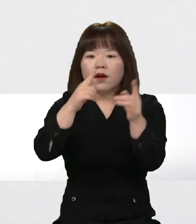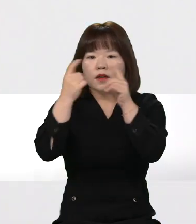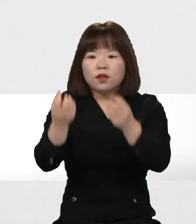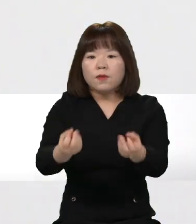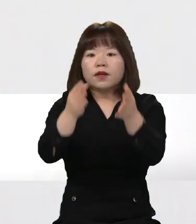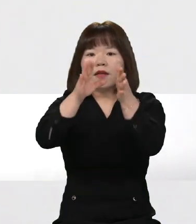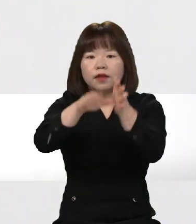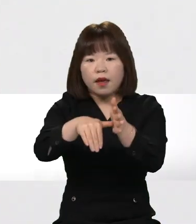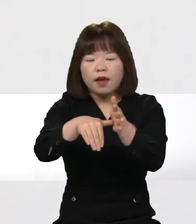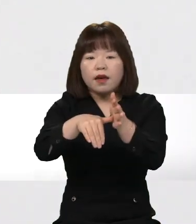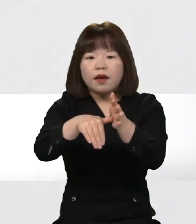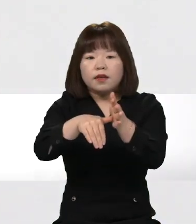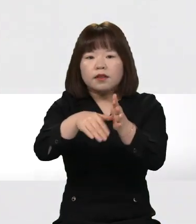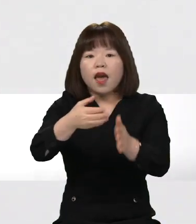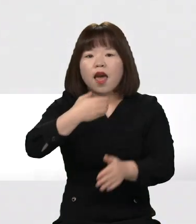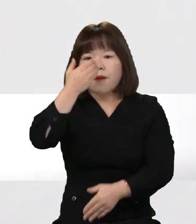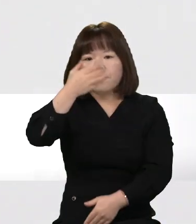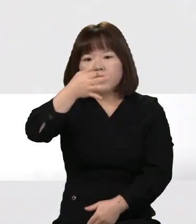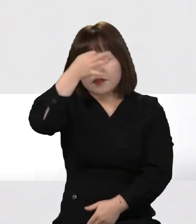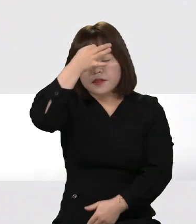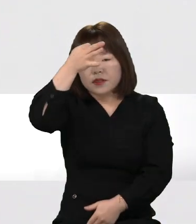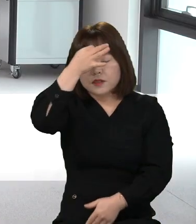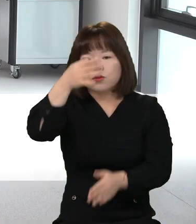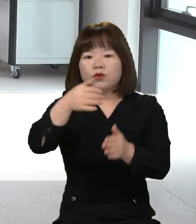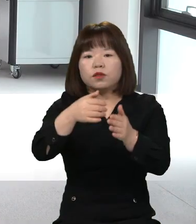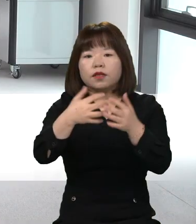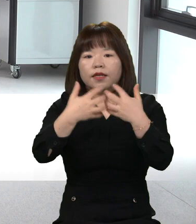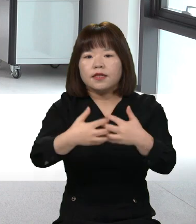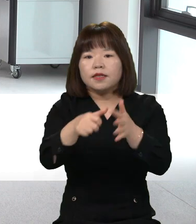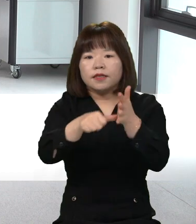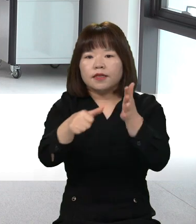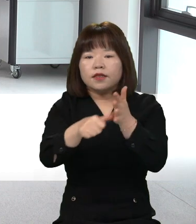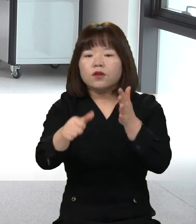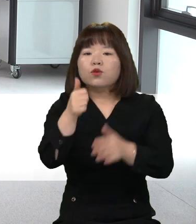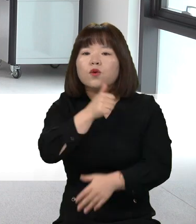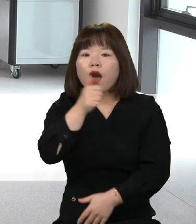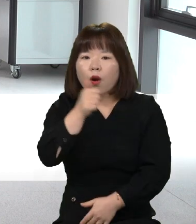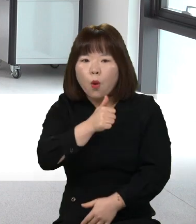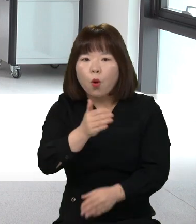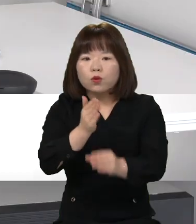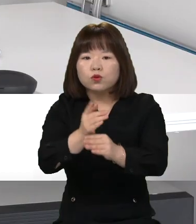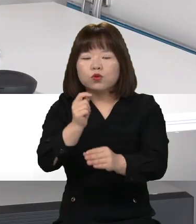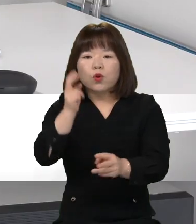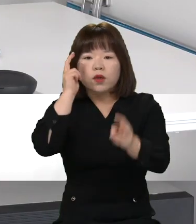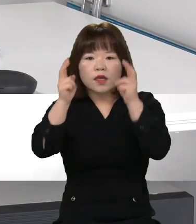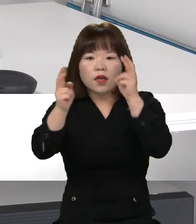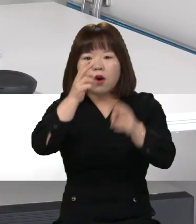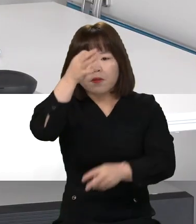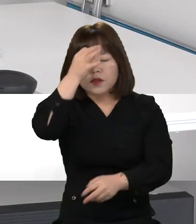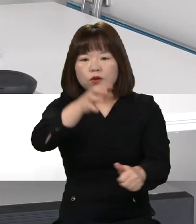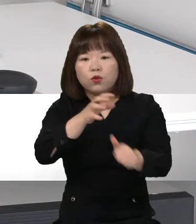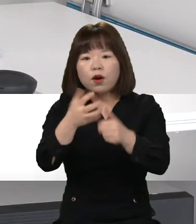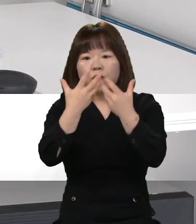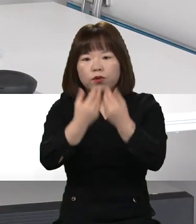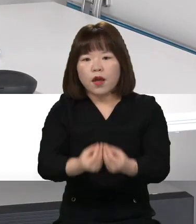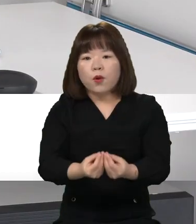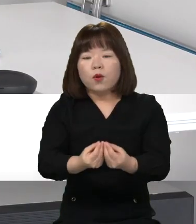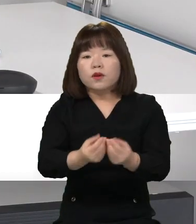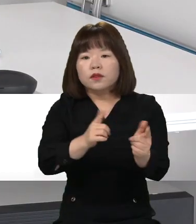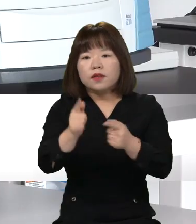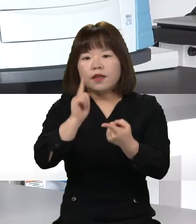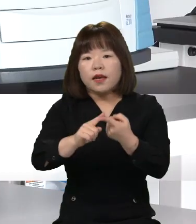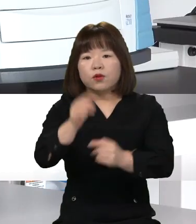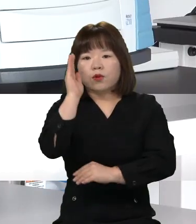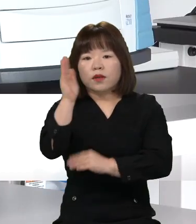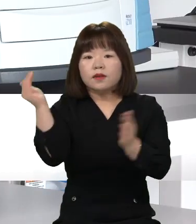기념행사에서는 애플이 첨단 장비 시설을 소개했고 중소기업의 스마트 기술 활용 사례 등 센터 교육